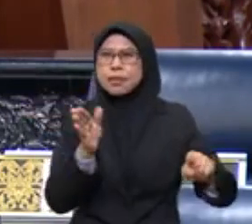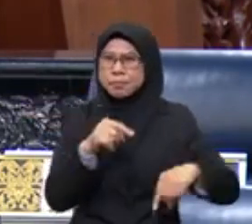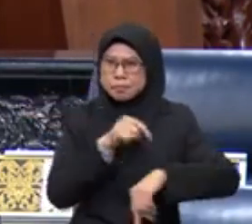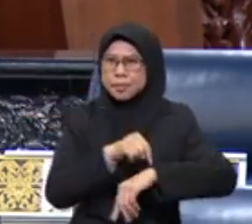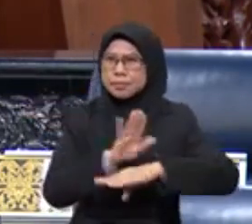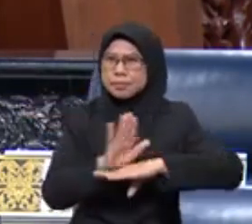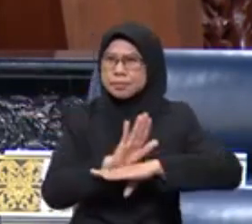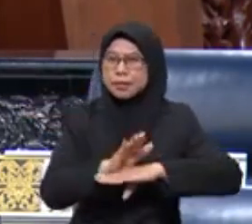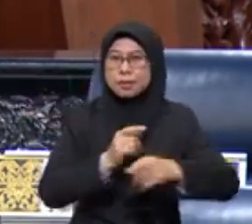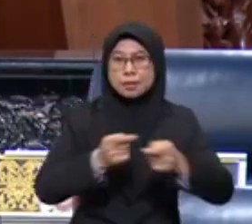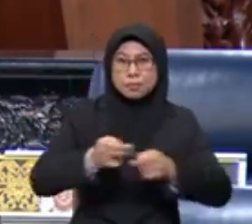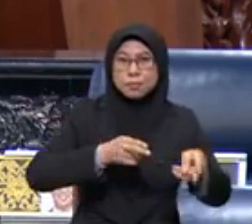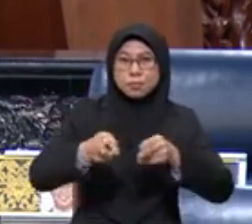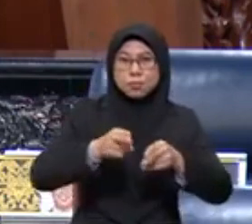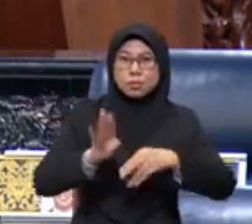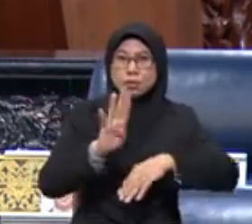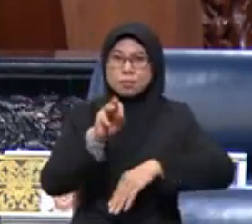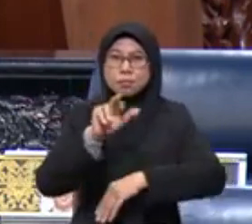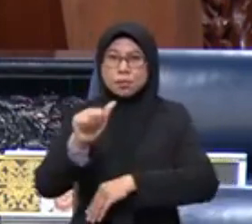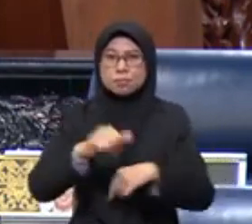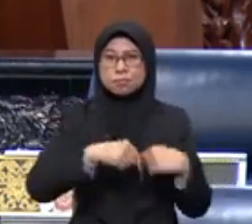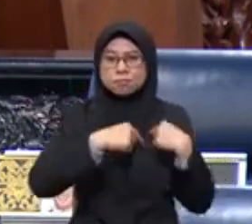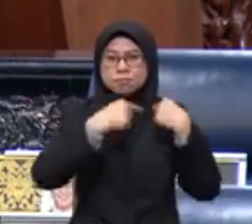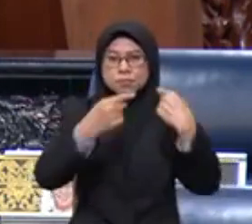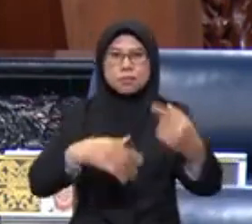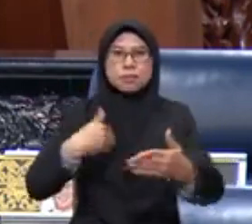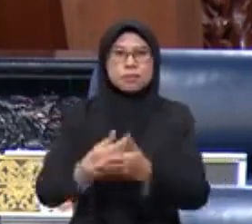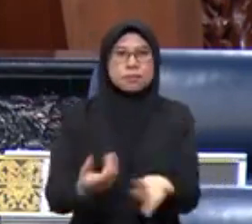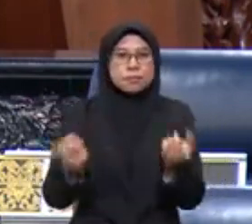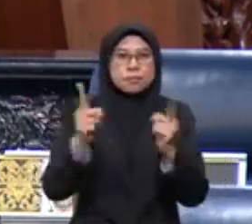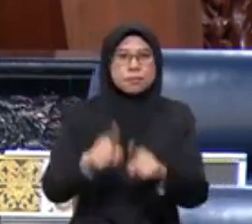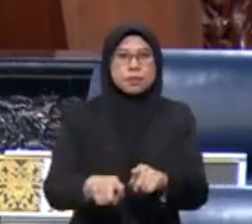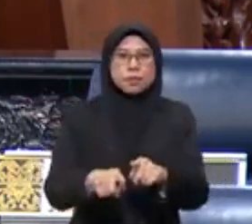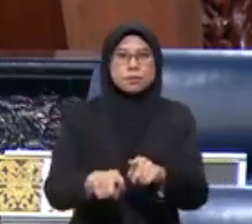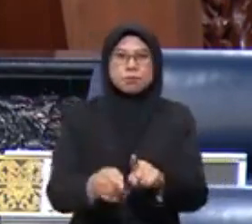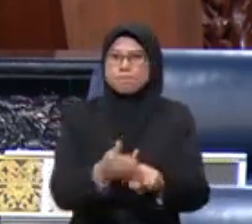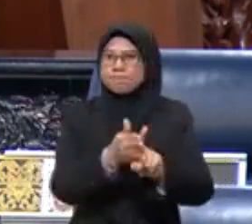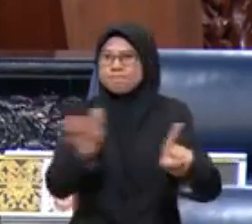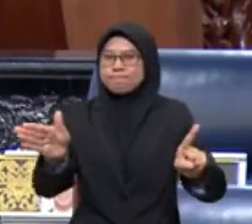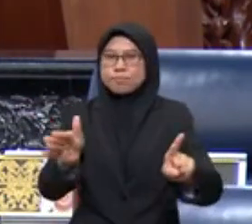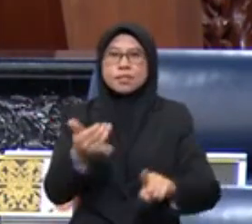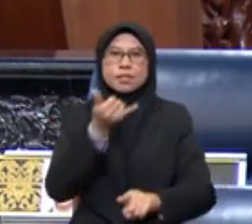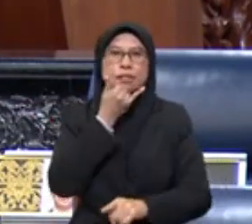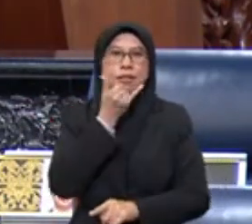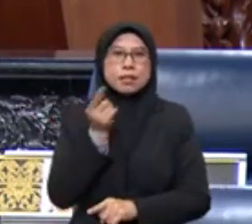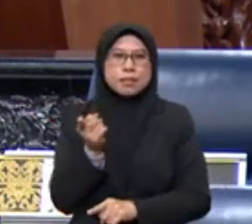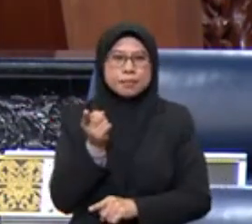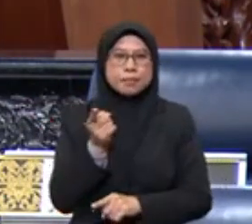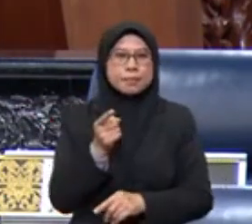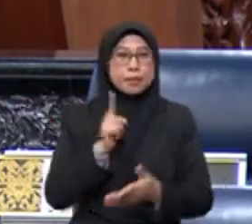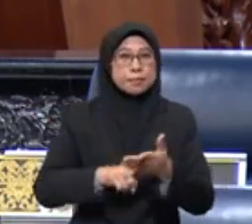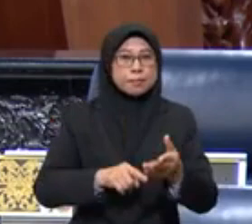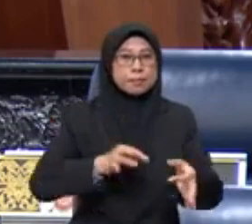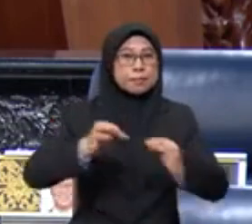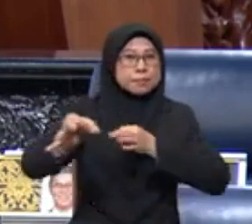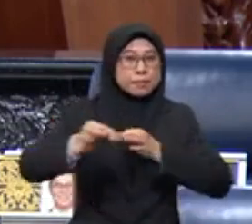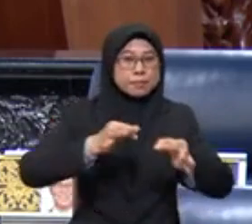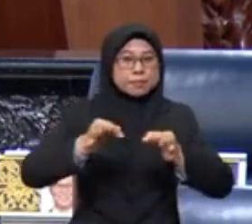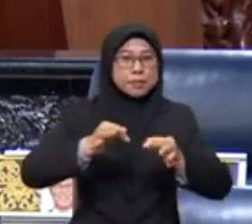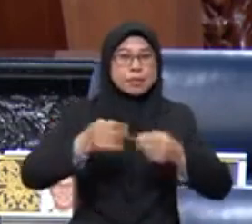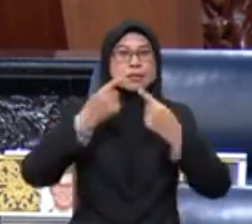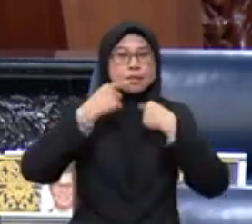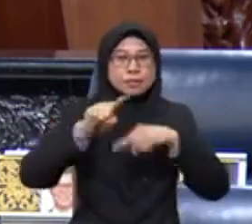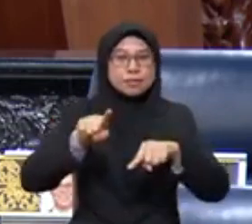Adakah tadbir urus MARA Incorporated selama ini sehingga berlakunya kecurangan sebegini rupa? Apapun penjelasan yang bakal diberikan selepas